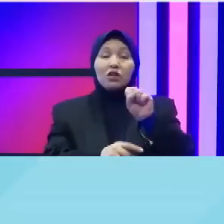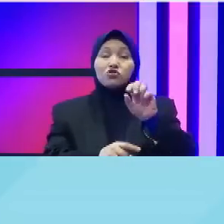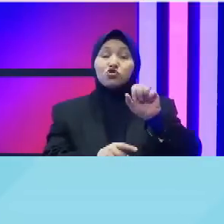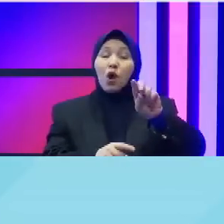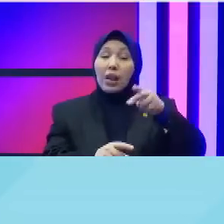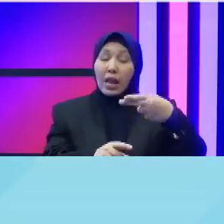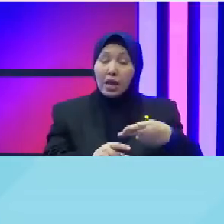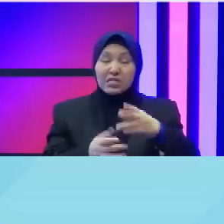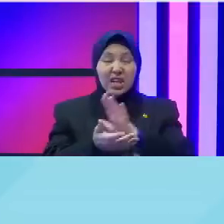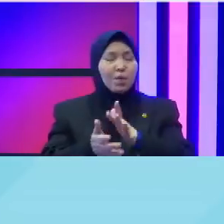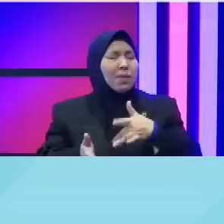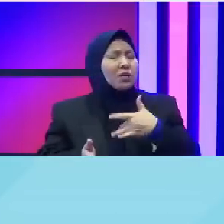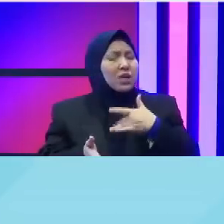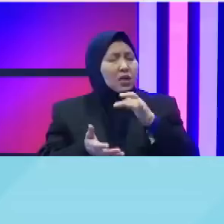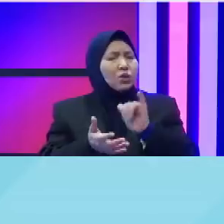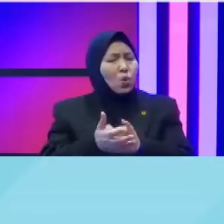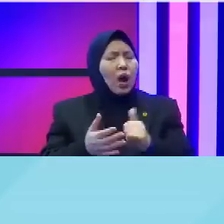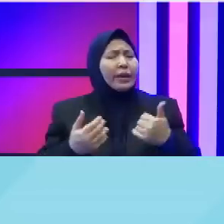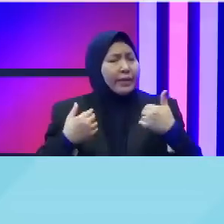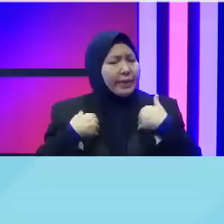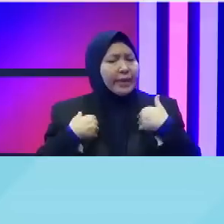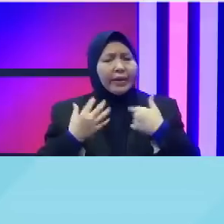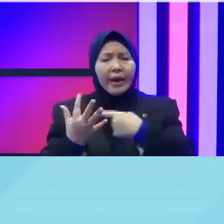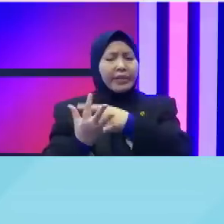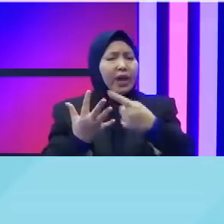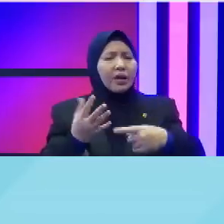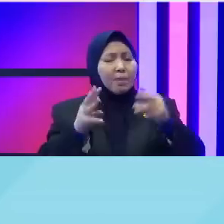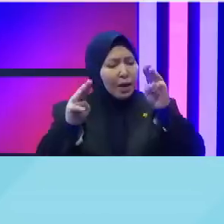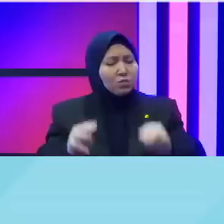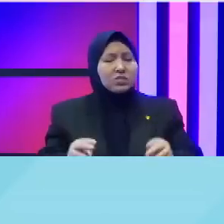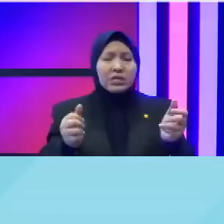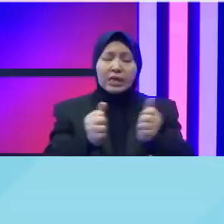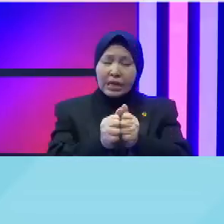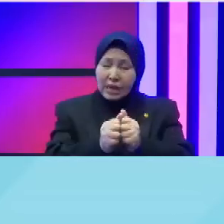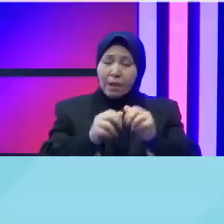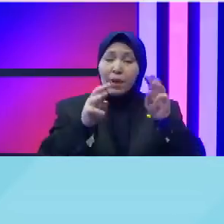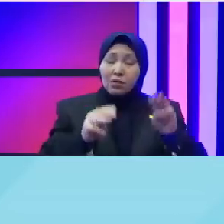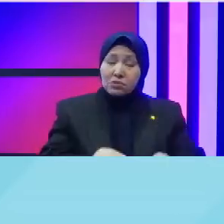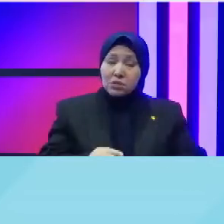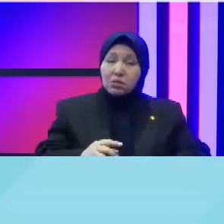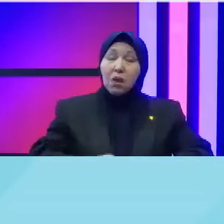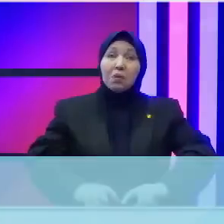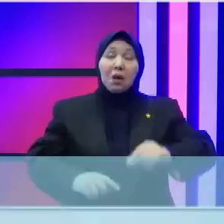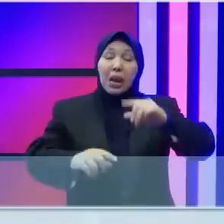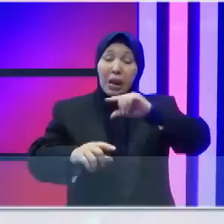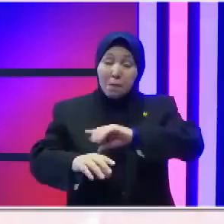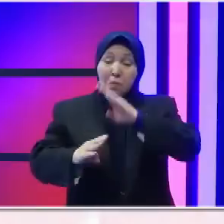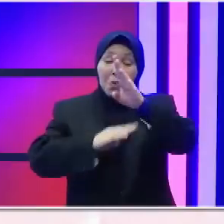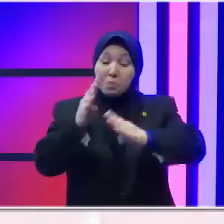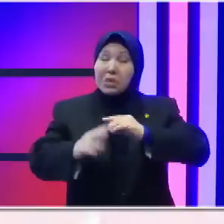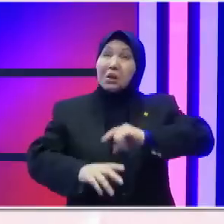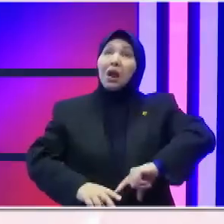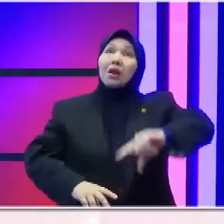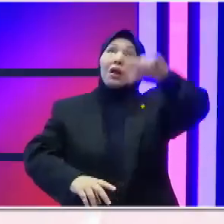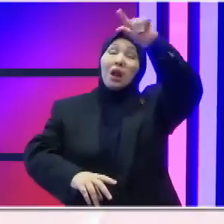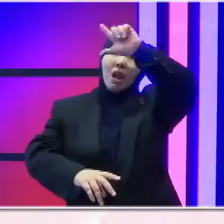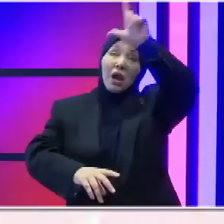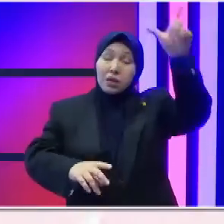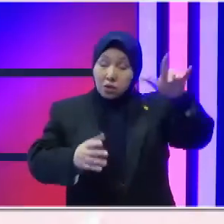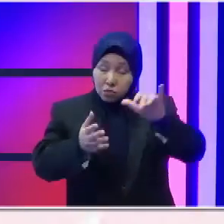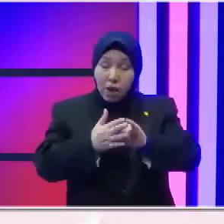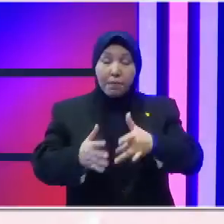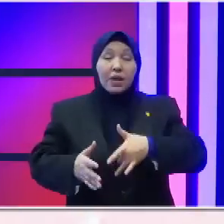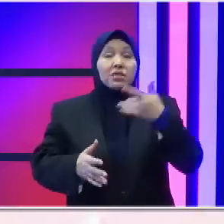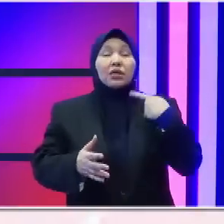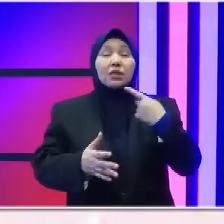perasaan itulah yang akan ada di antara manusia dengan manusia, di antara yang di langit dan di bumi. Dan inilah perasaan yang akan